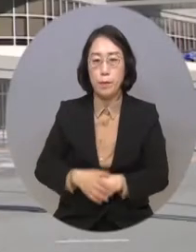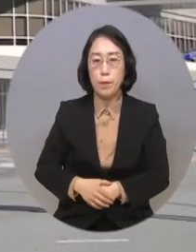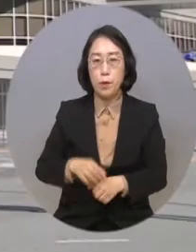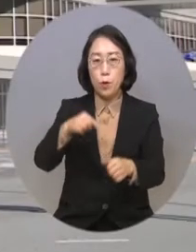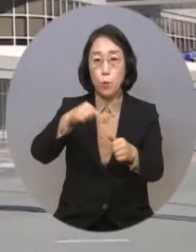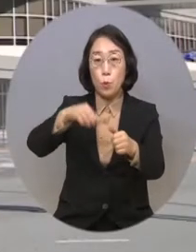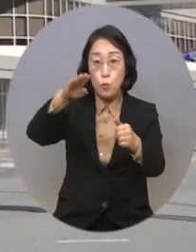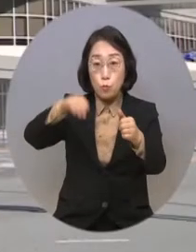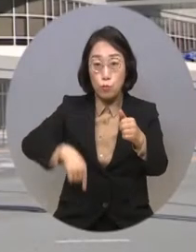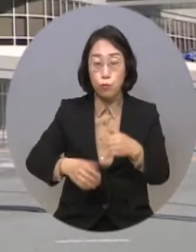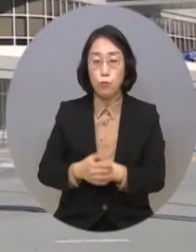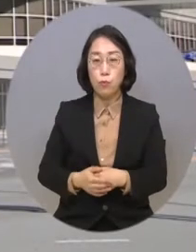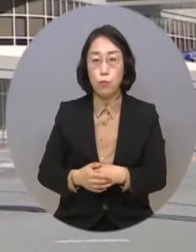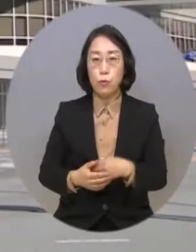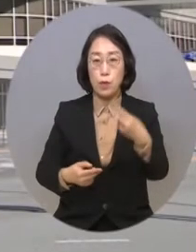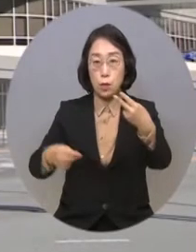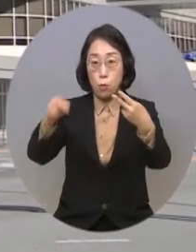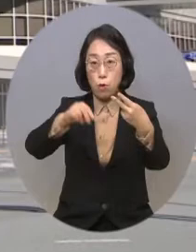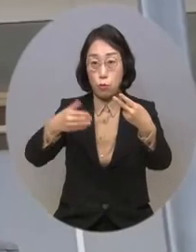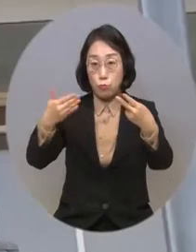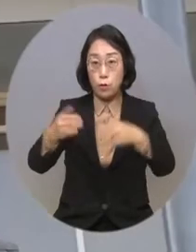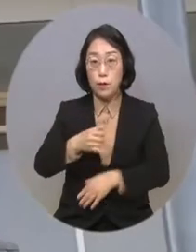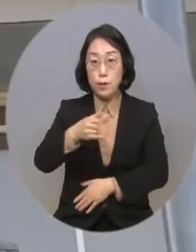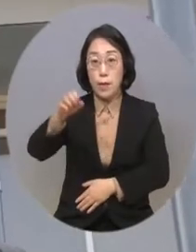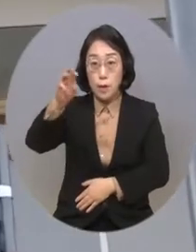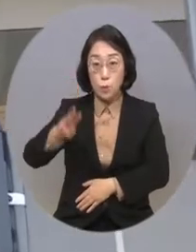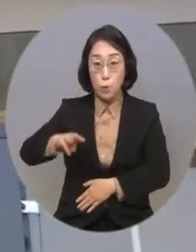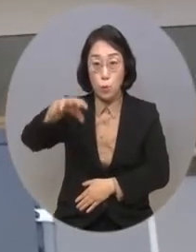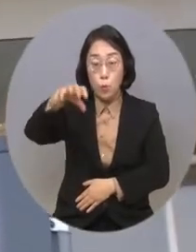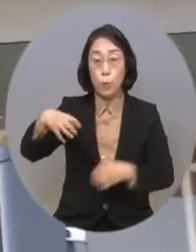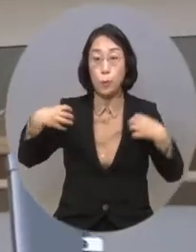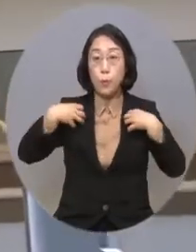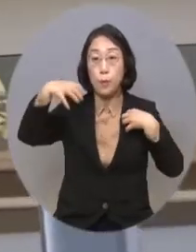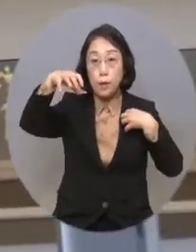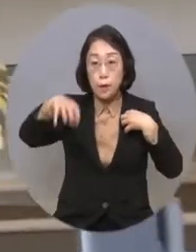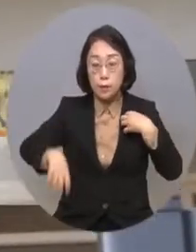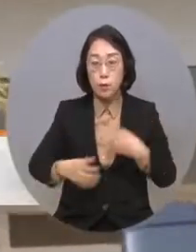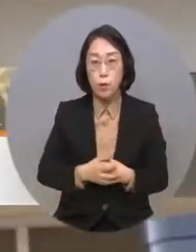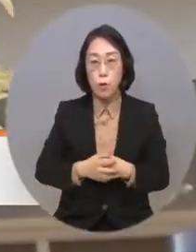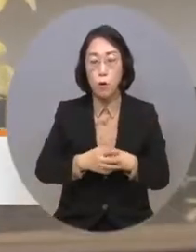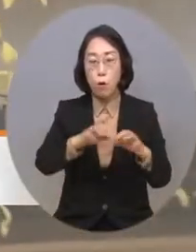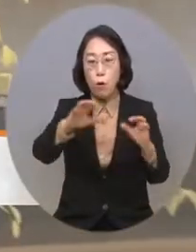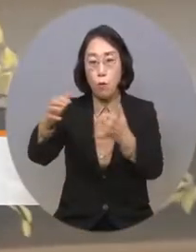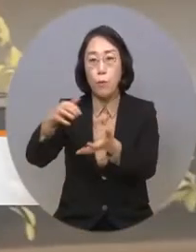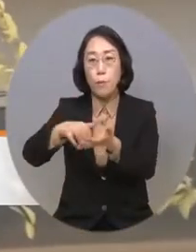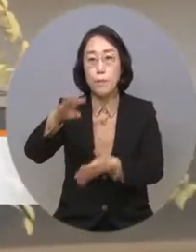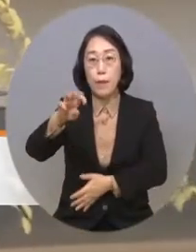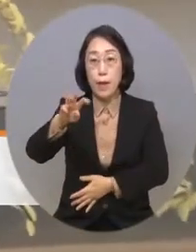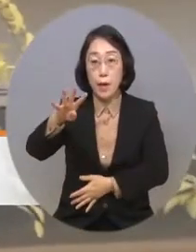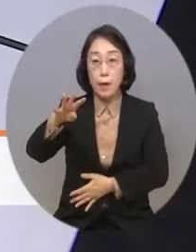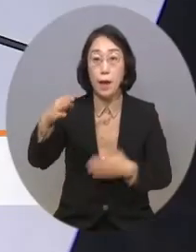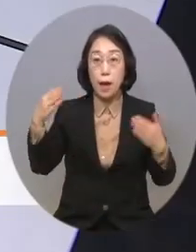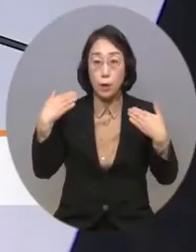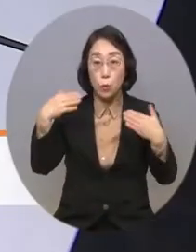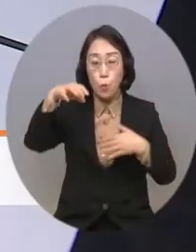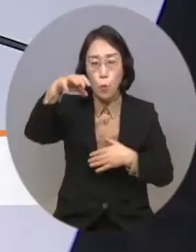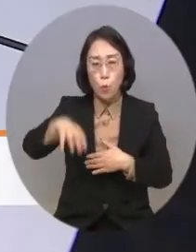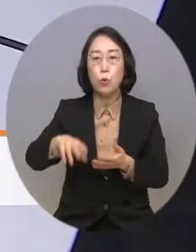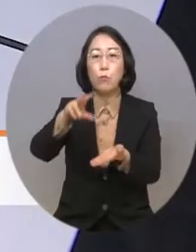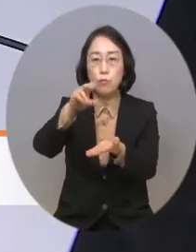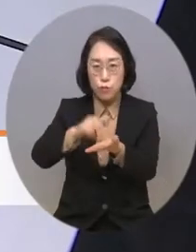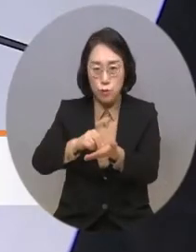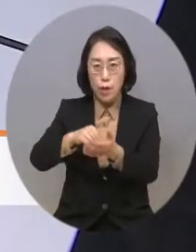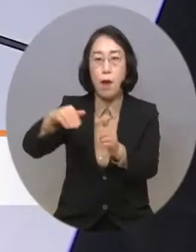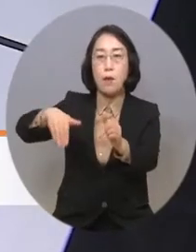교육부는 지난 9일 정부 세종청사에서 44개 교를 대상으로 장애인 교육 관련 현황과 문제점을